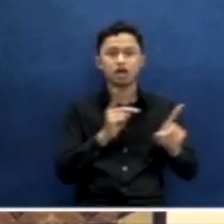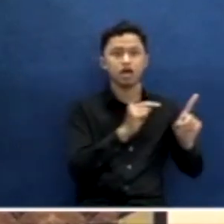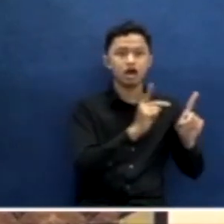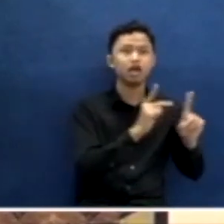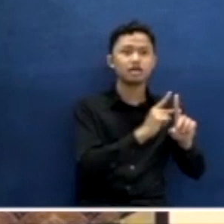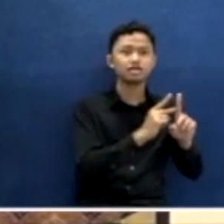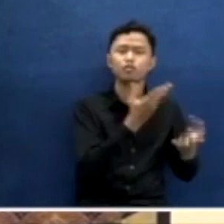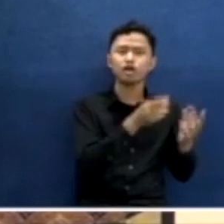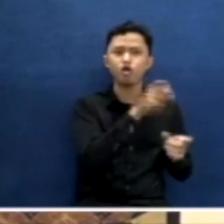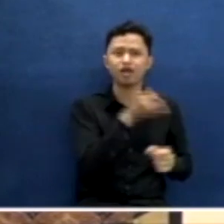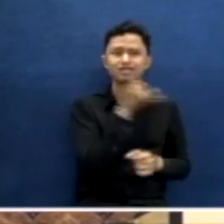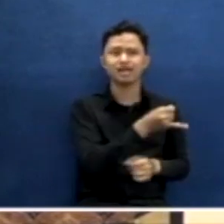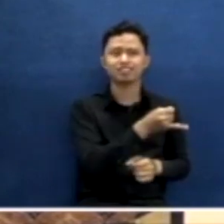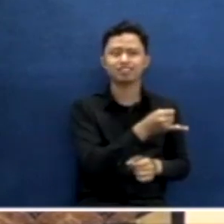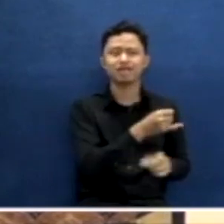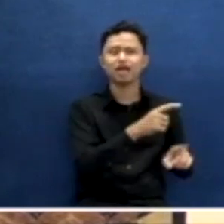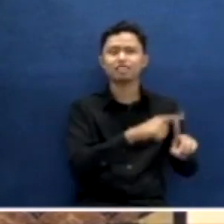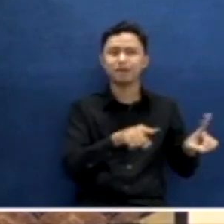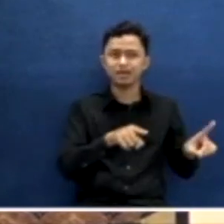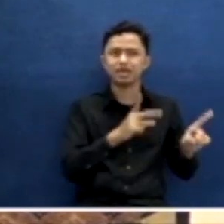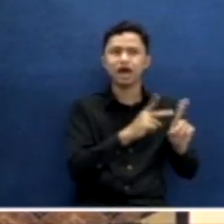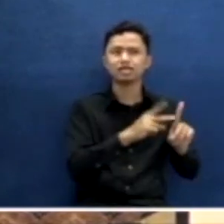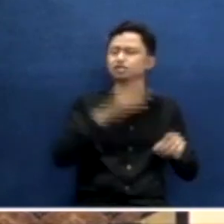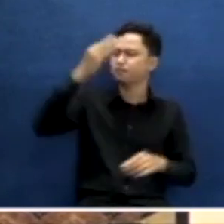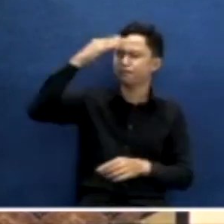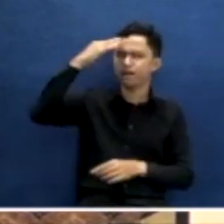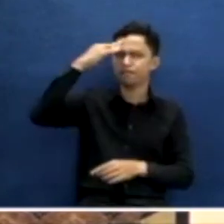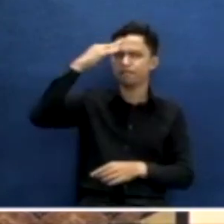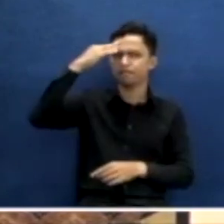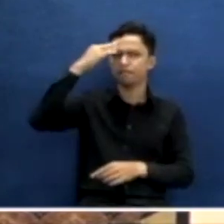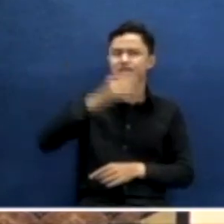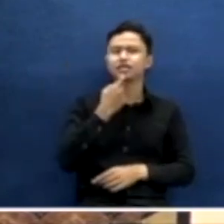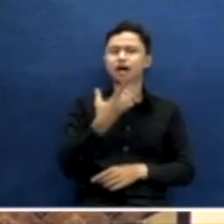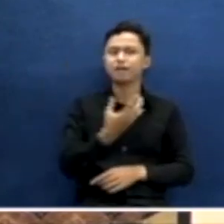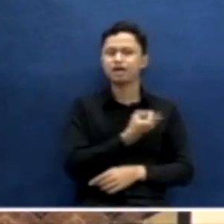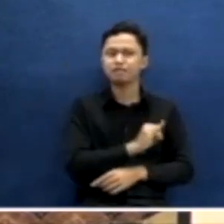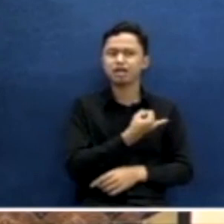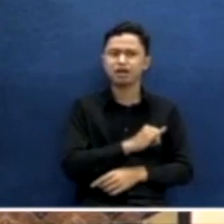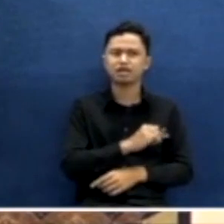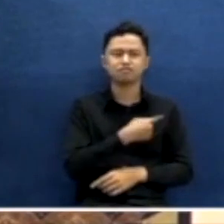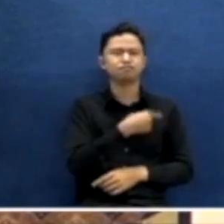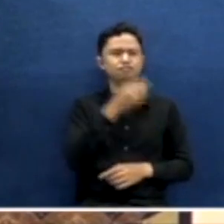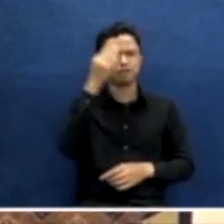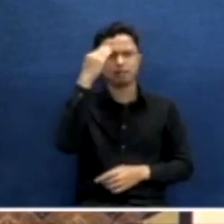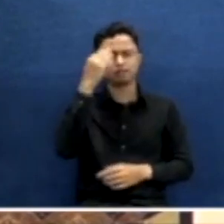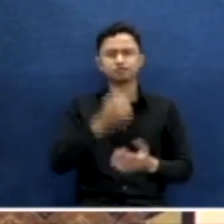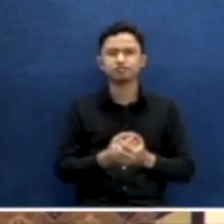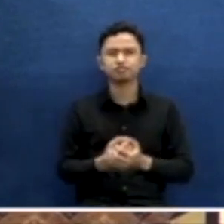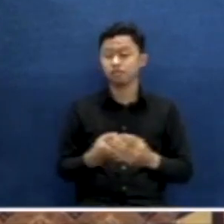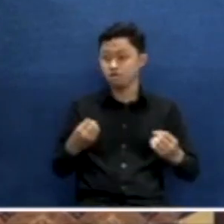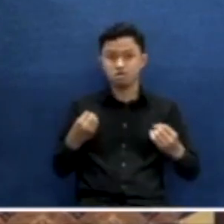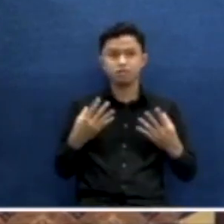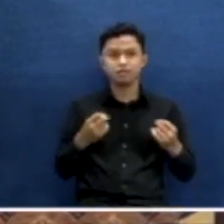meskipunkejam, memahamihal-halyangberkaitandenganiman.Jadiapayang dilakukanHajzbinYusuf?HajzbinYusuf tiba-tiba